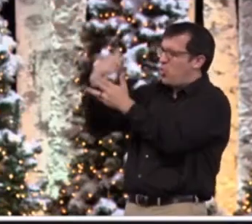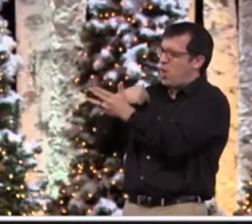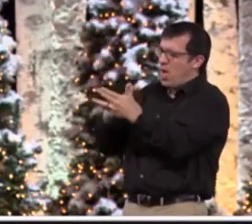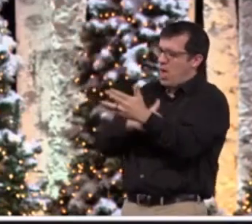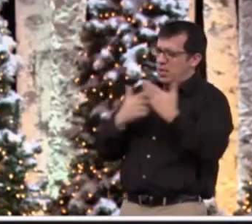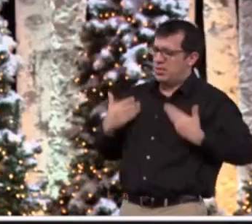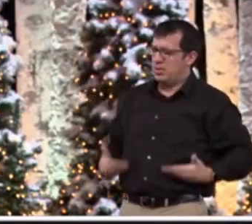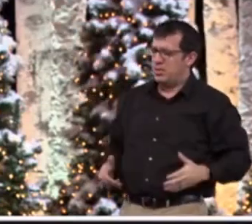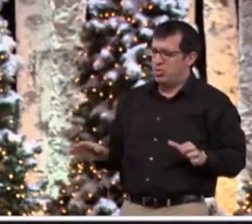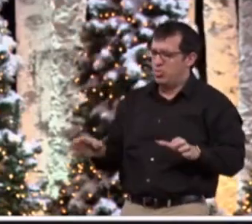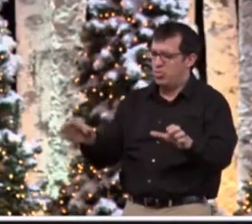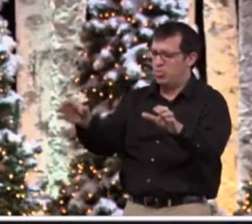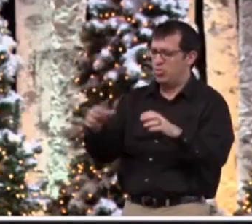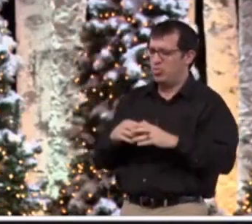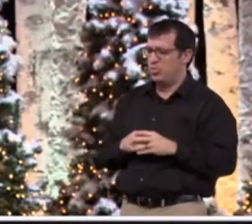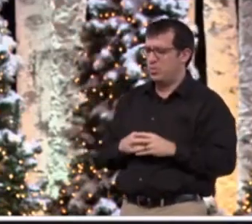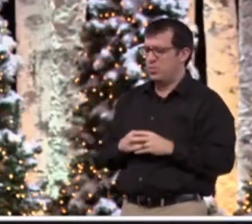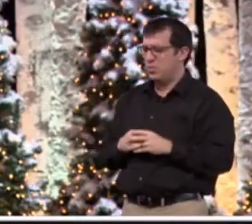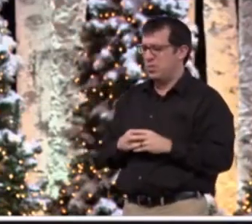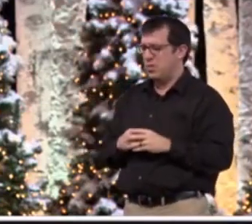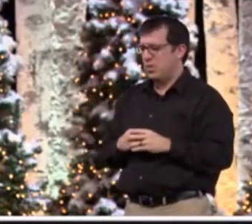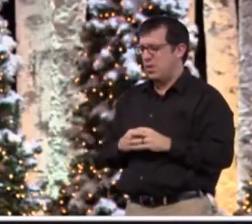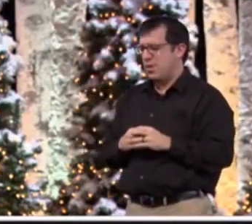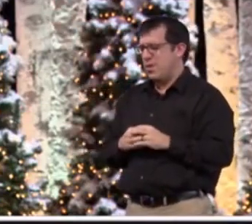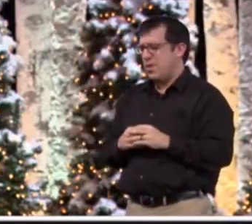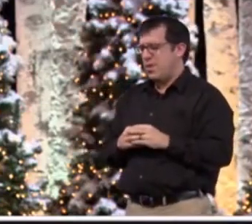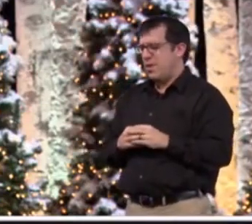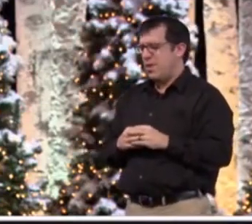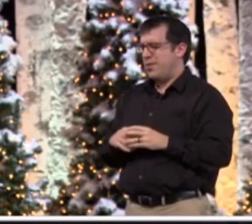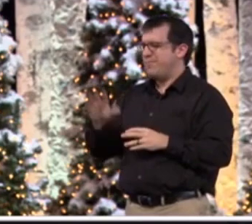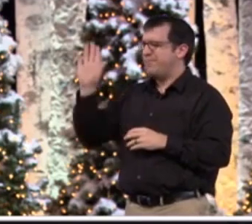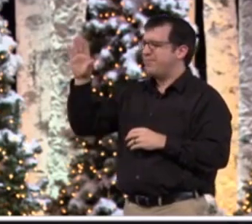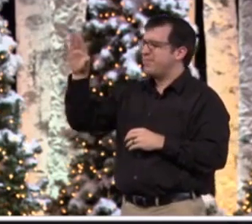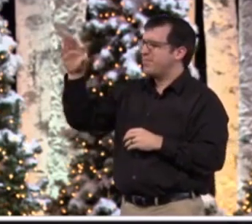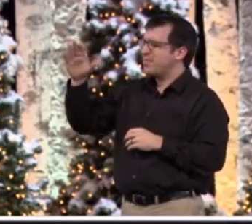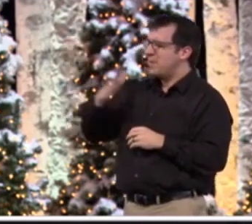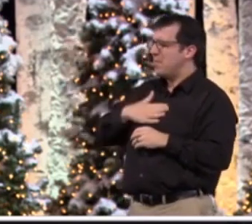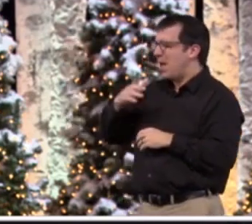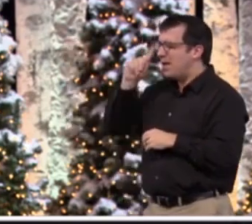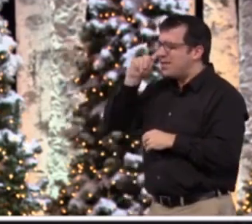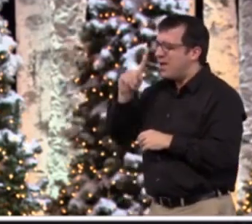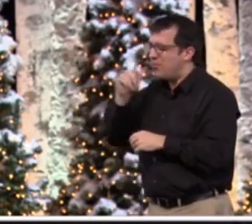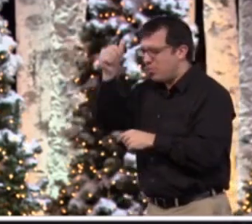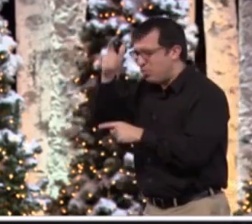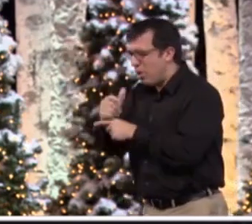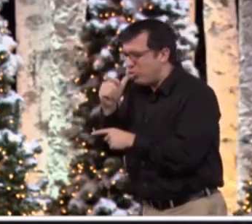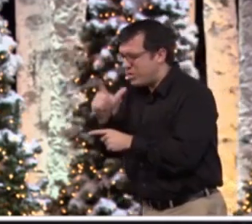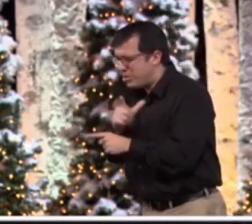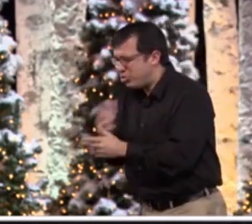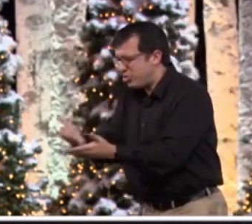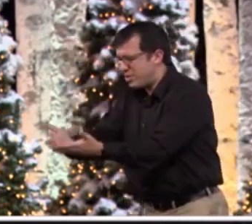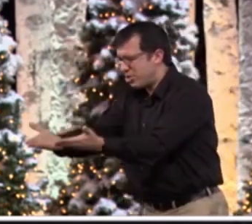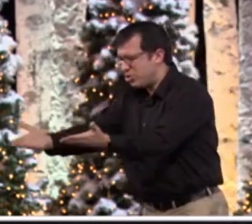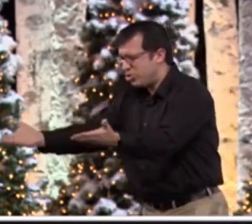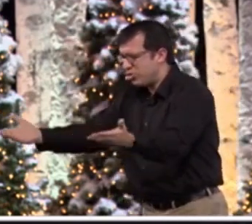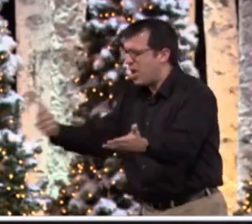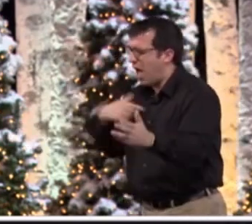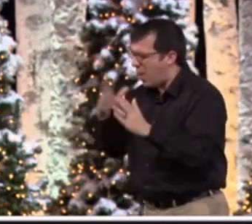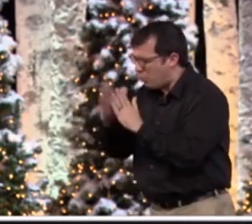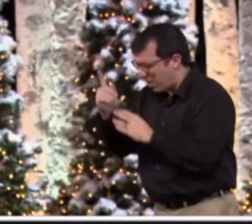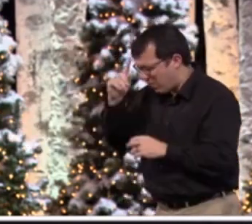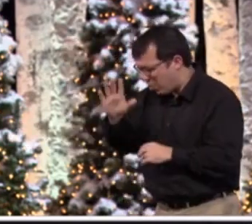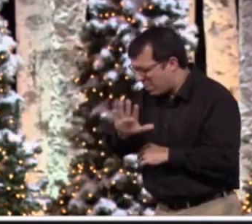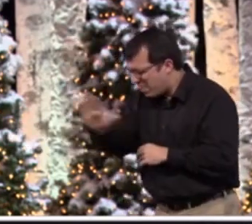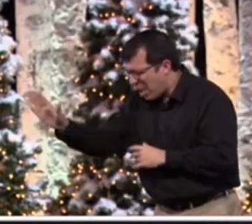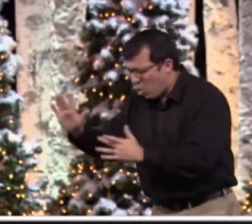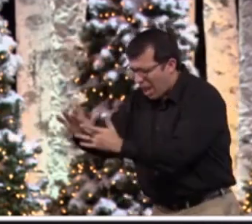र बनाउनुहोस्, हामीलाई तपाईँद्वारा भर्नुहोस्, हाम्रो शरीरद्वारा येशूलाई महिमा ल्याउनुहोस्। म यहाँ उपस्थित